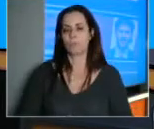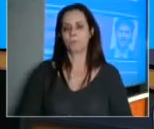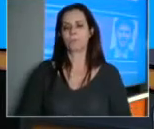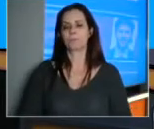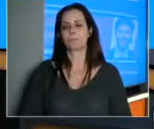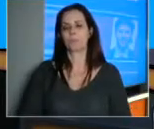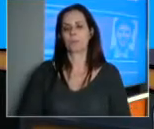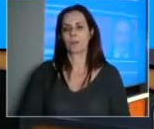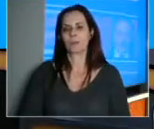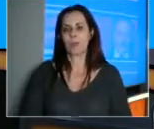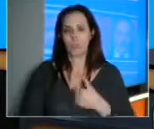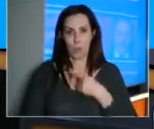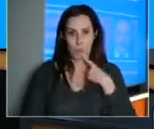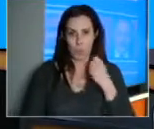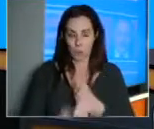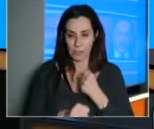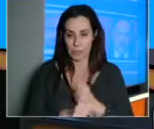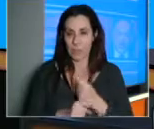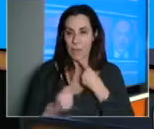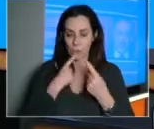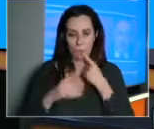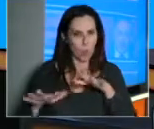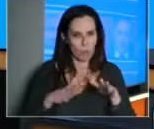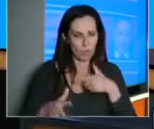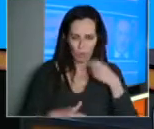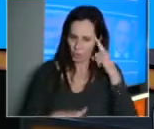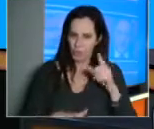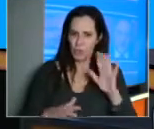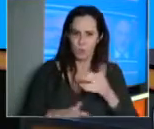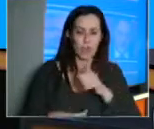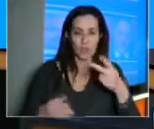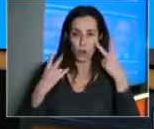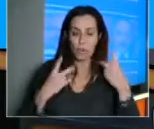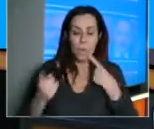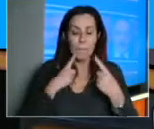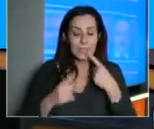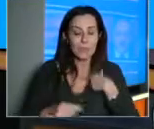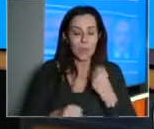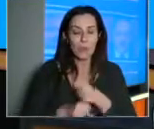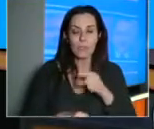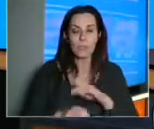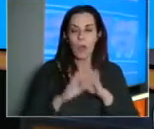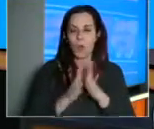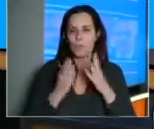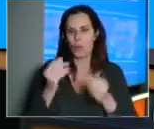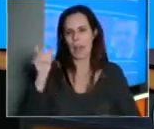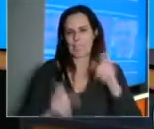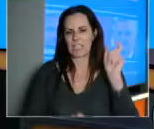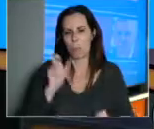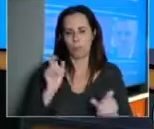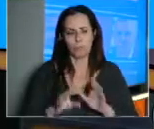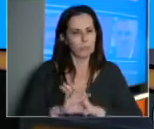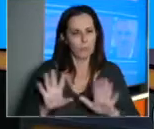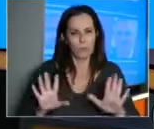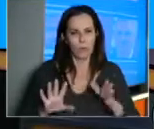אני, אז רגע, רק נסביר לכם שאנחנו עושים איזה סוג של מסע ומתן קואליציוני, שאנחנו חושבים שמה שהכי חשוב במסע ומתן שאנחנו עושים פה, זה הכל לטובת הציבור. אף